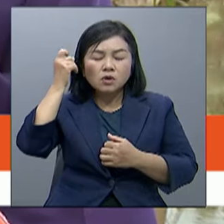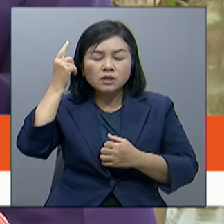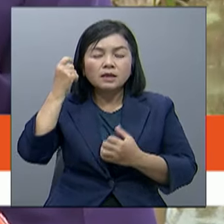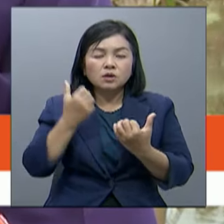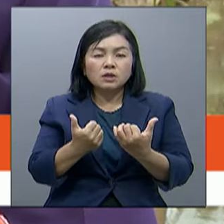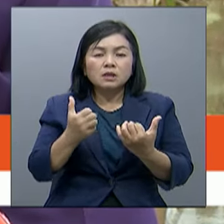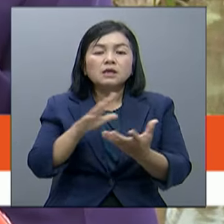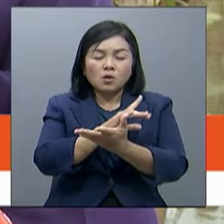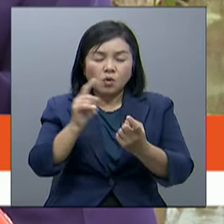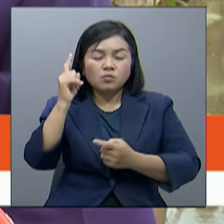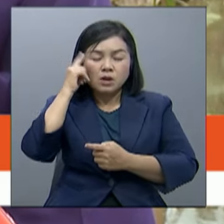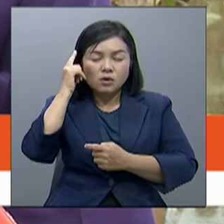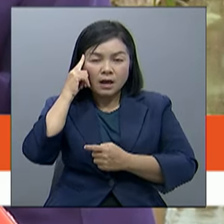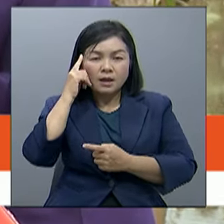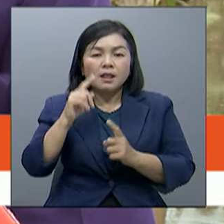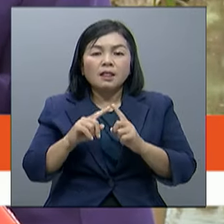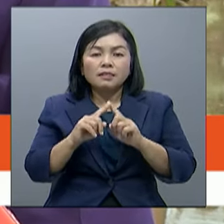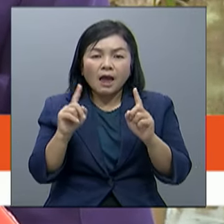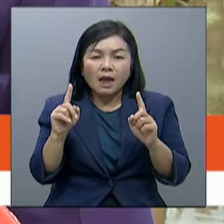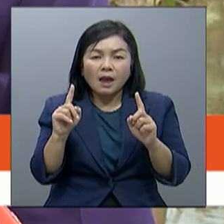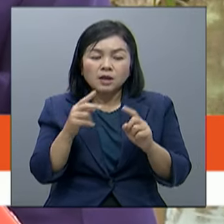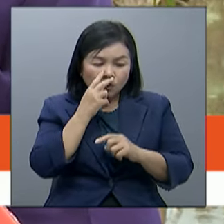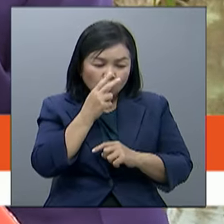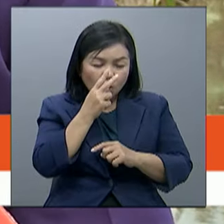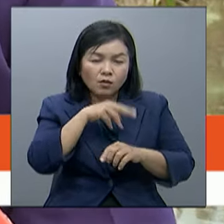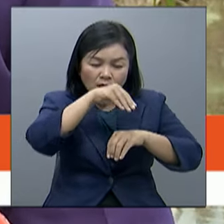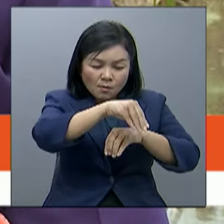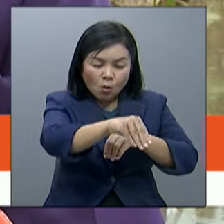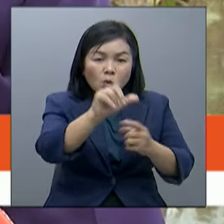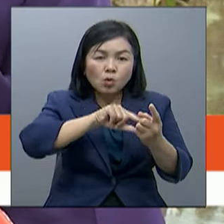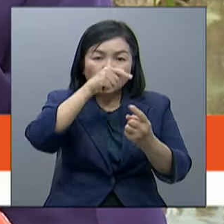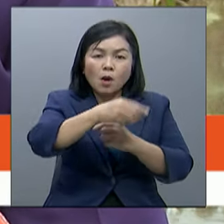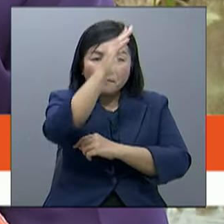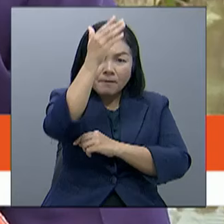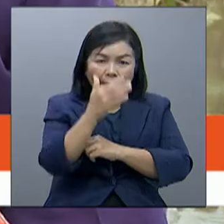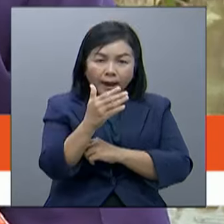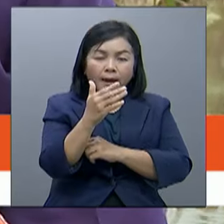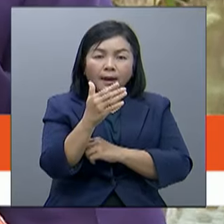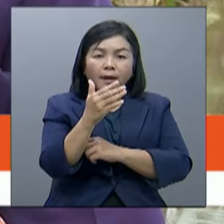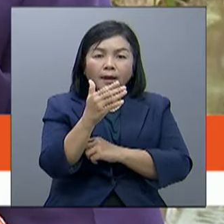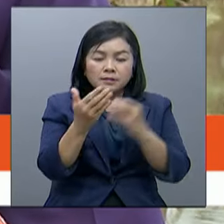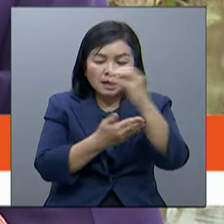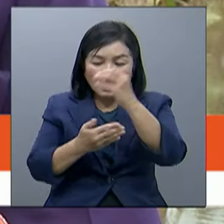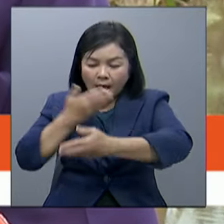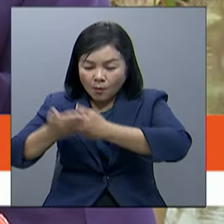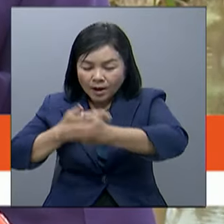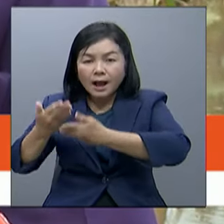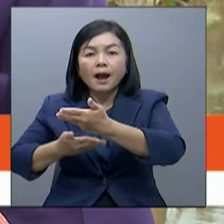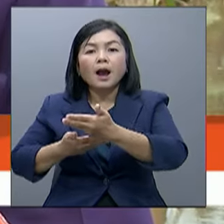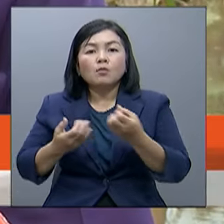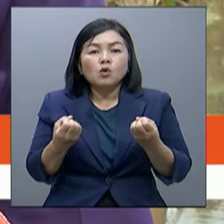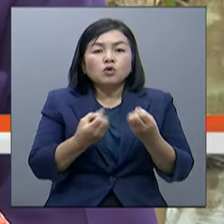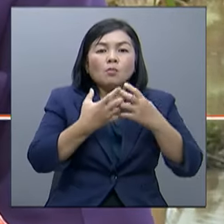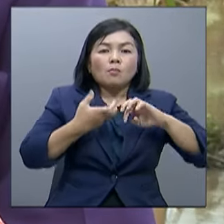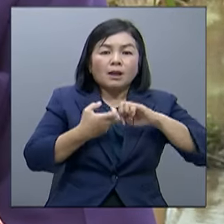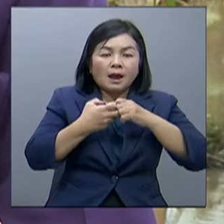บ้านเมืองเนาะแต่ถ้าเกิดว่ามามองดูแล้วเนี่ยก่อนสถานการณ์ตรงเเกษตรกรชาวบ้านเก็เดือดร้อนแย่กันอยู่